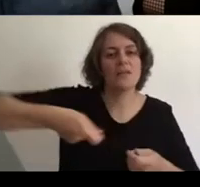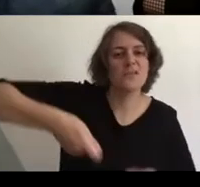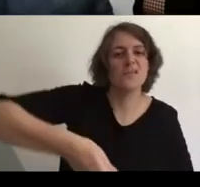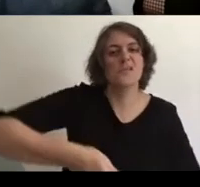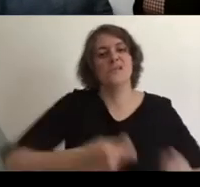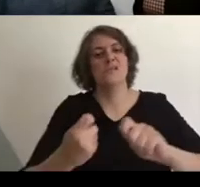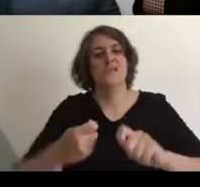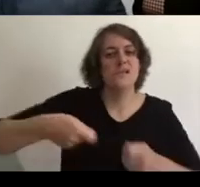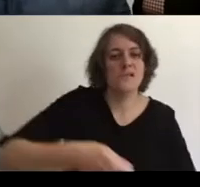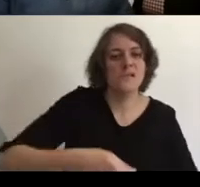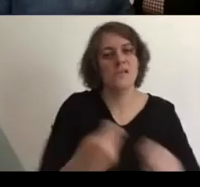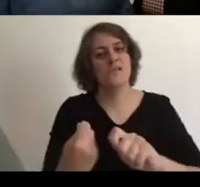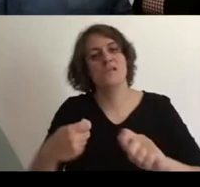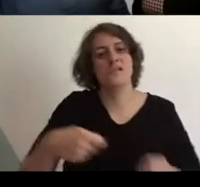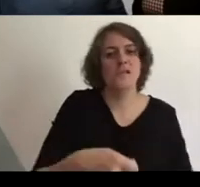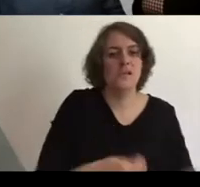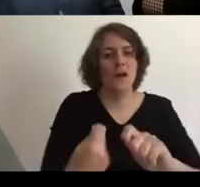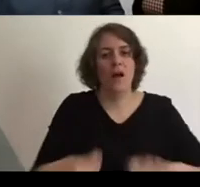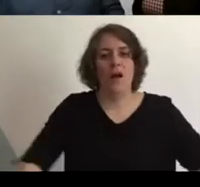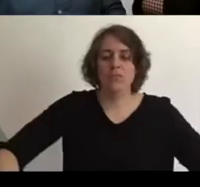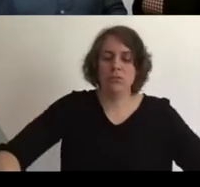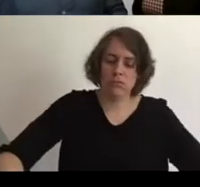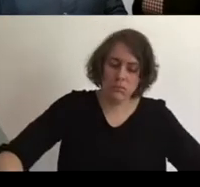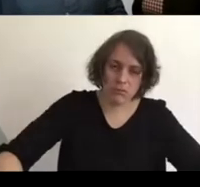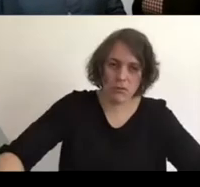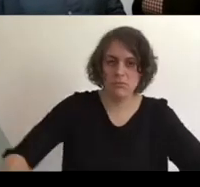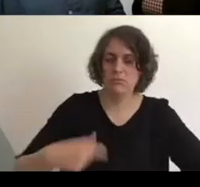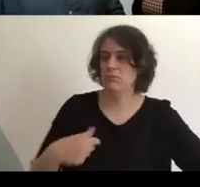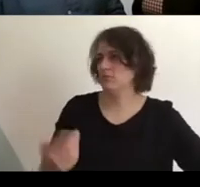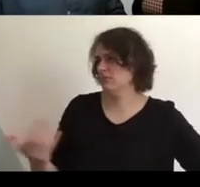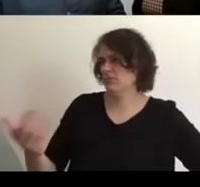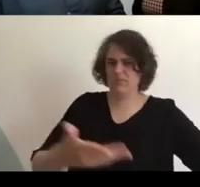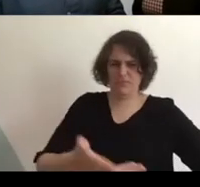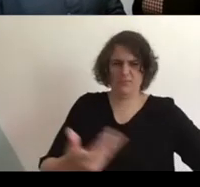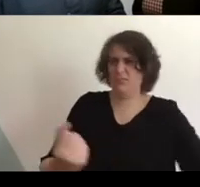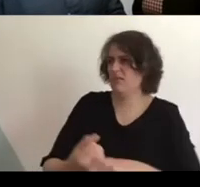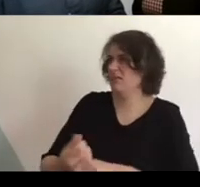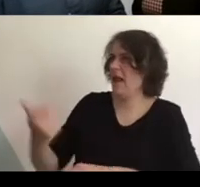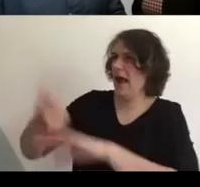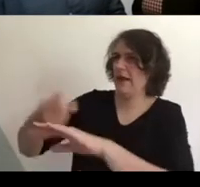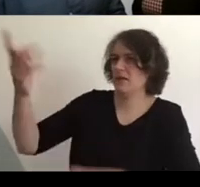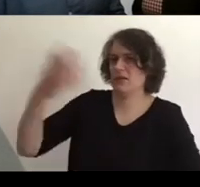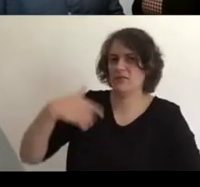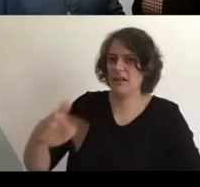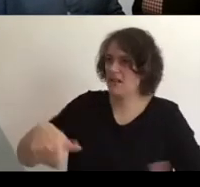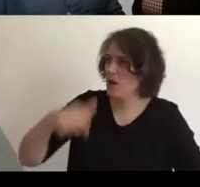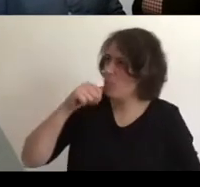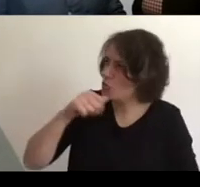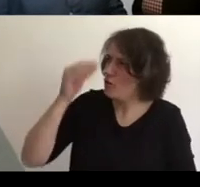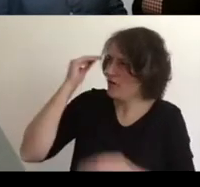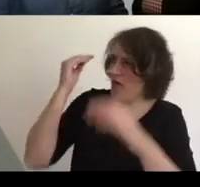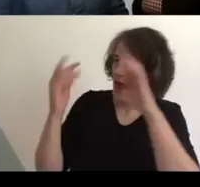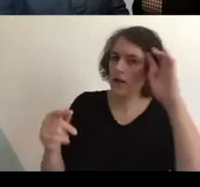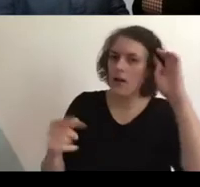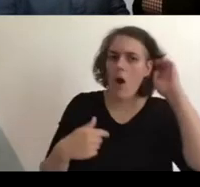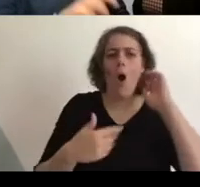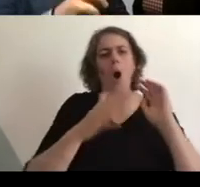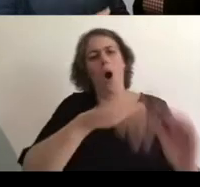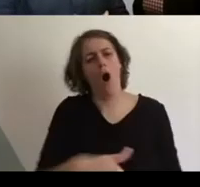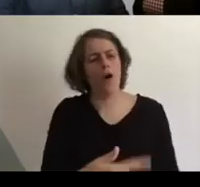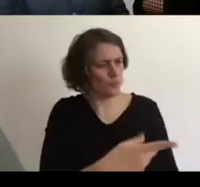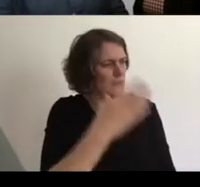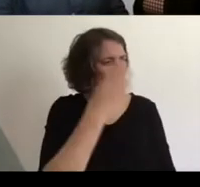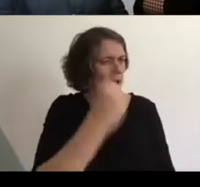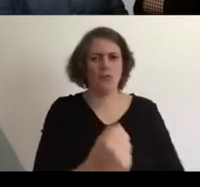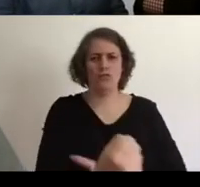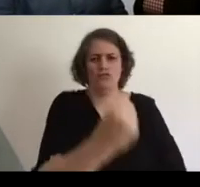damaligen Leiterin, habe gesagt, ich bin hier, um einen Beruf zu erlernen. Und meinte sie, ich soll mich mal nicht so haben. Das könnten ja Männer auch ganz gut und so.